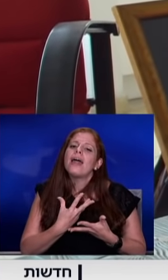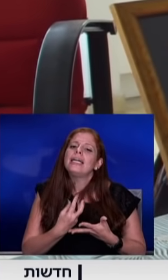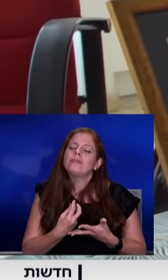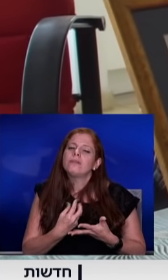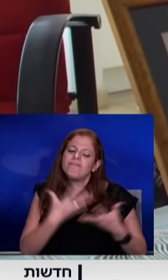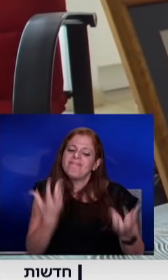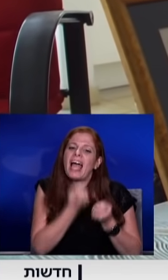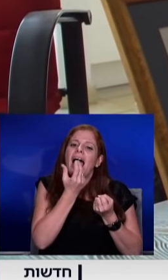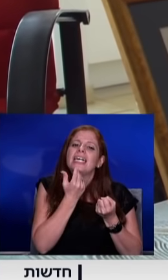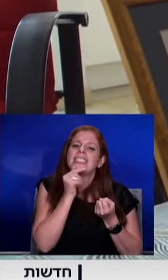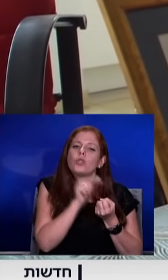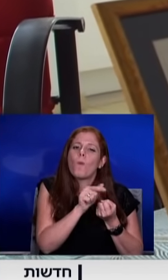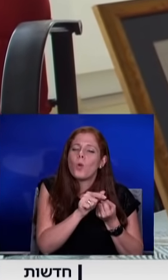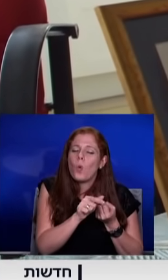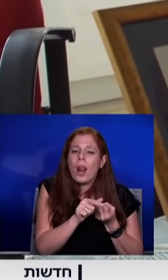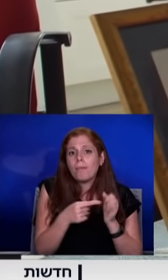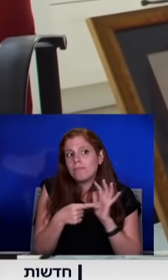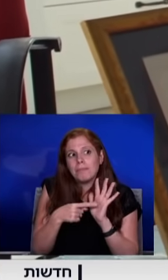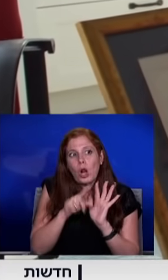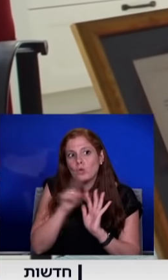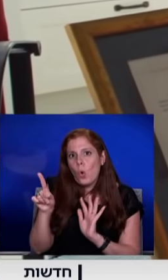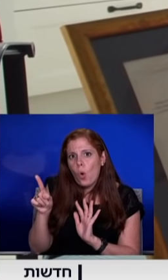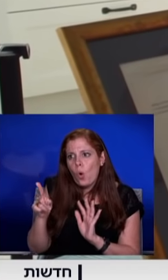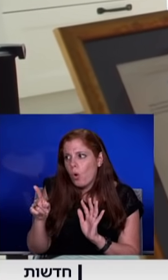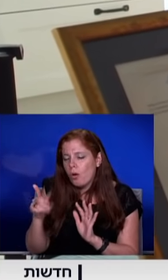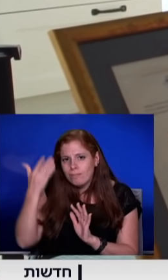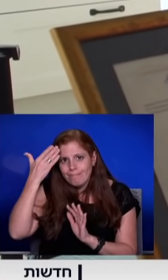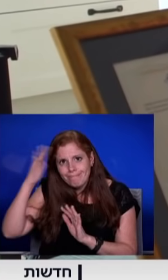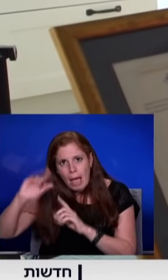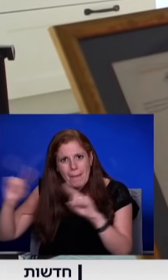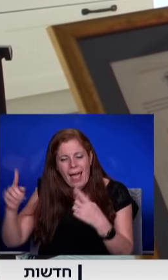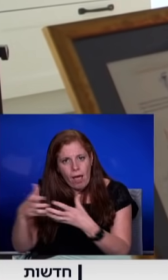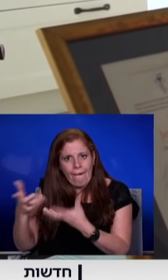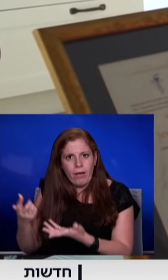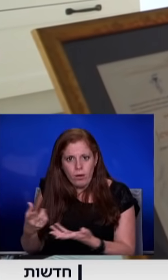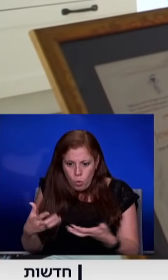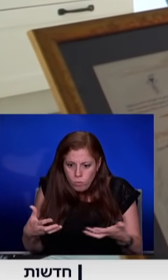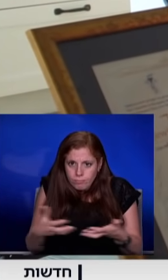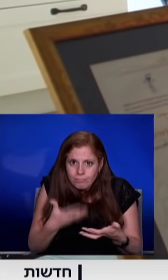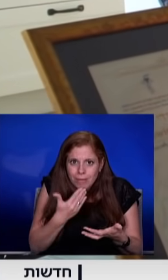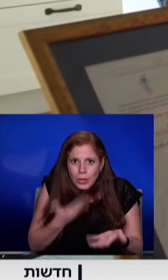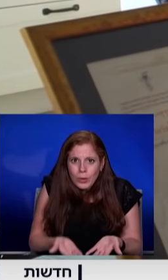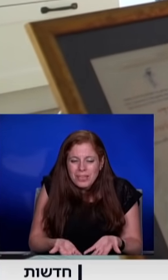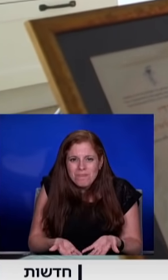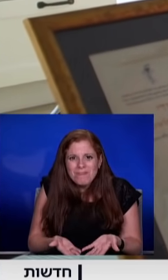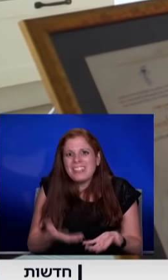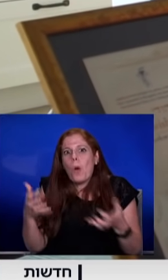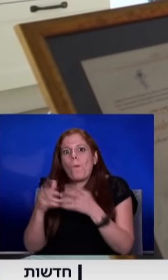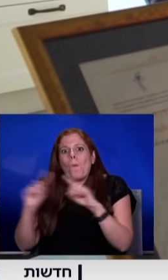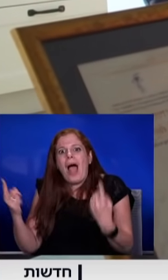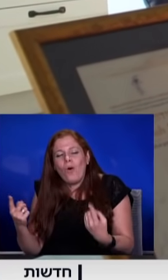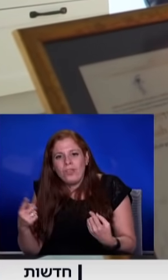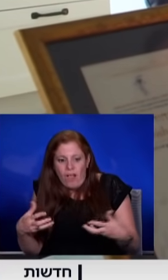כן? כי הוא לא מגוי אחר, הוא מהעם היהודי. אבל מה זה חסיד אומות העולם? זה לא אומות האחרות, אבל הוא בין העם